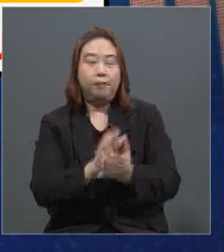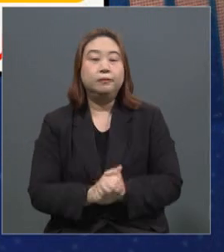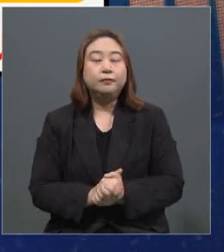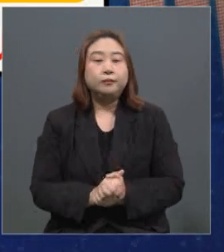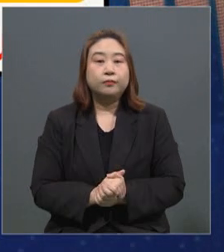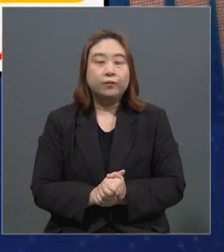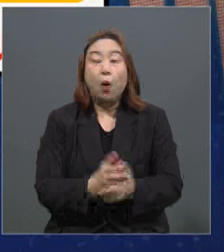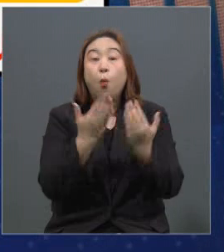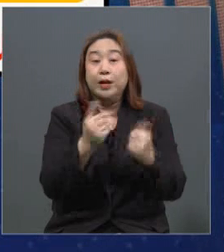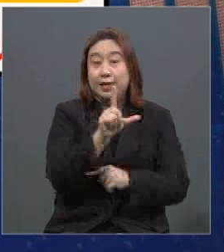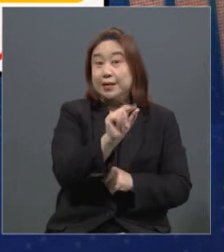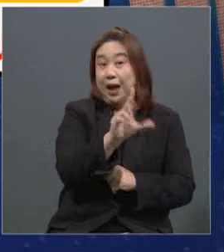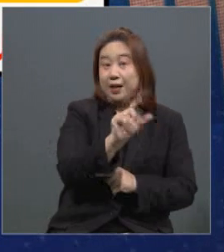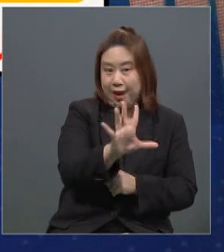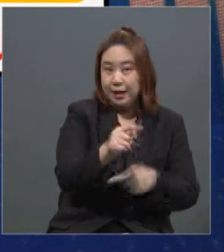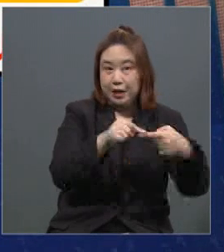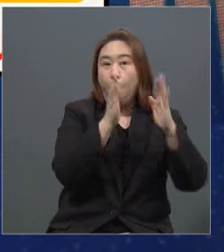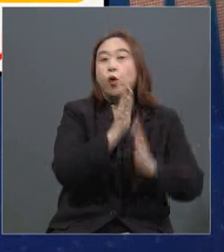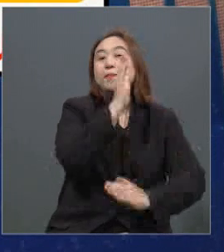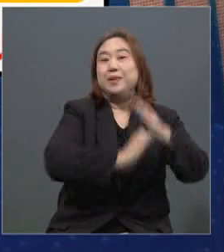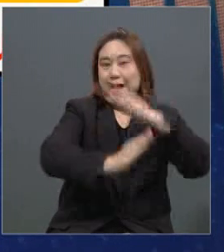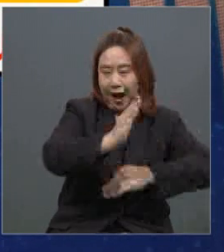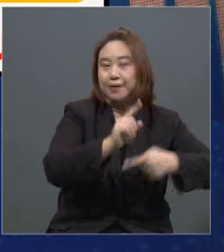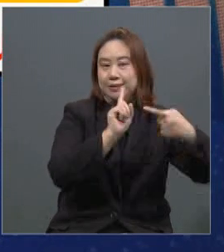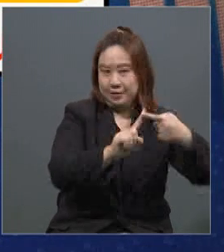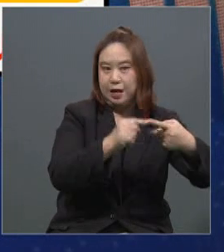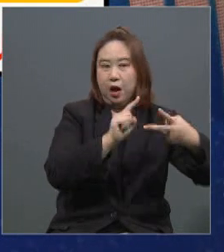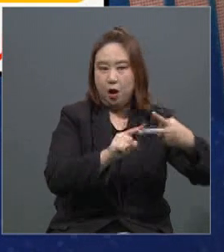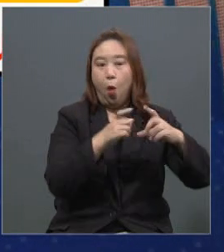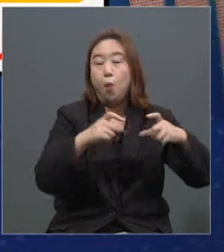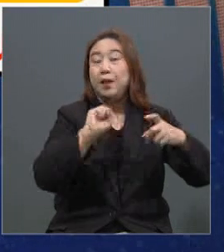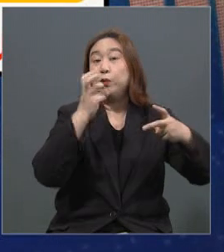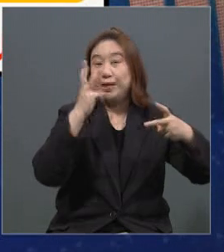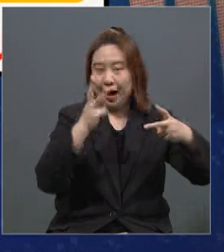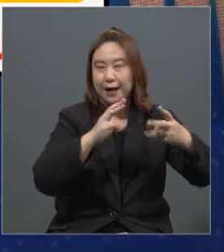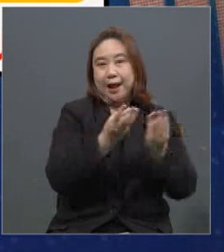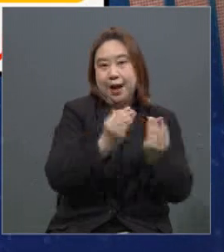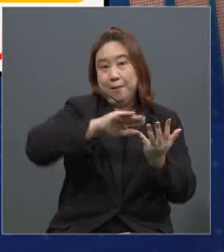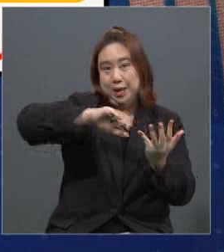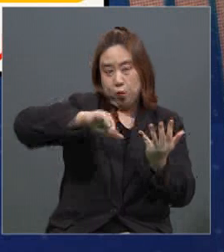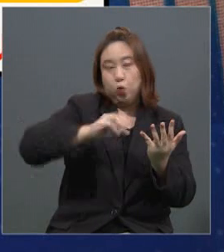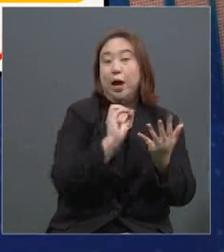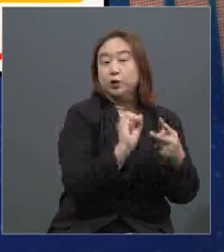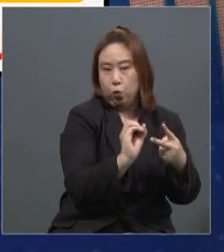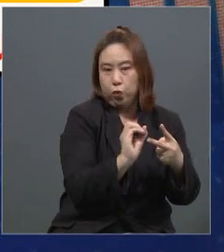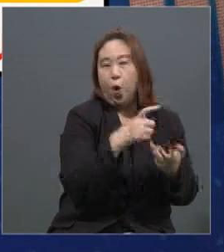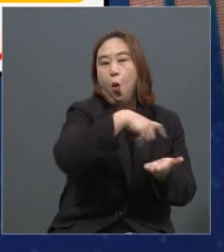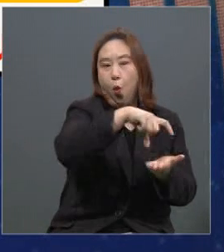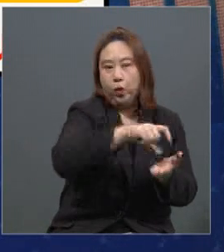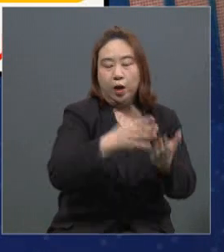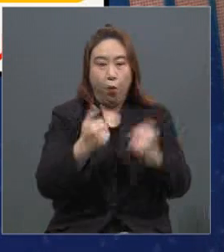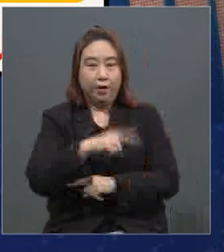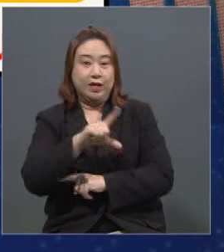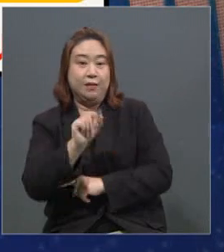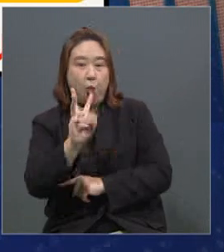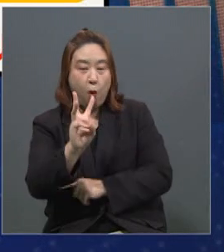ี้จะเป็นผู้ที่รับสทยสวดีกแงรัฐที่เลขหับติประชาชนโงท้ายด้วย1, 2, 3วัท 27 กัยายน